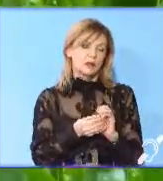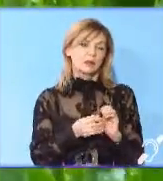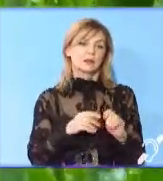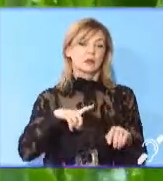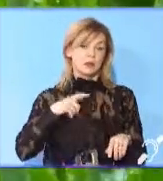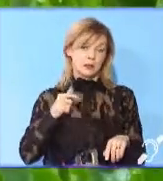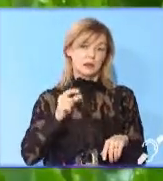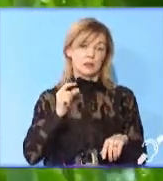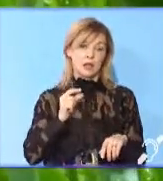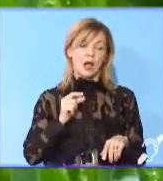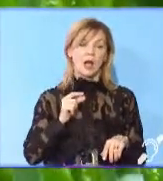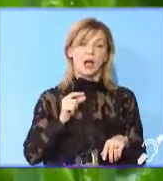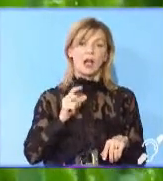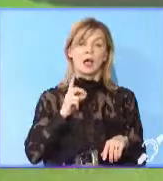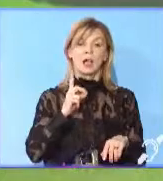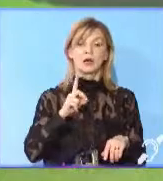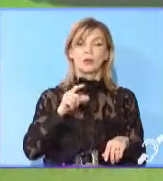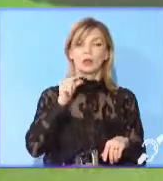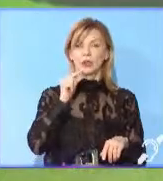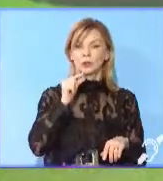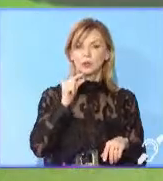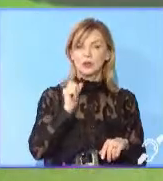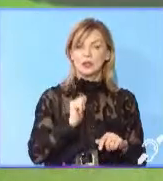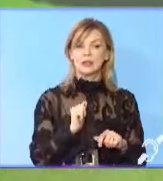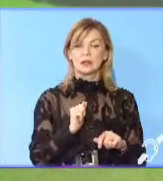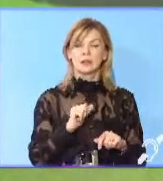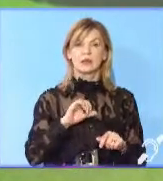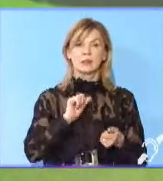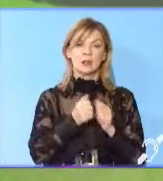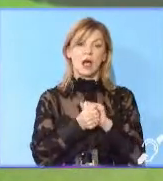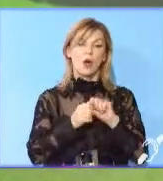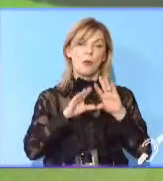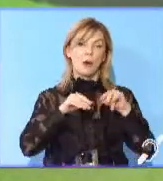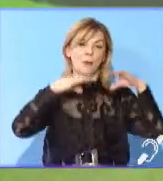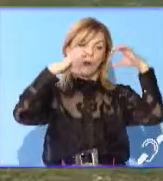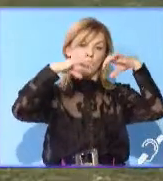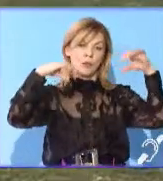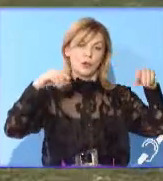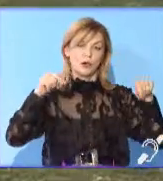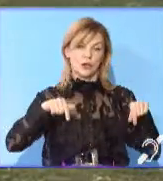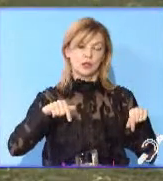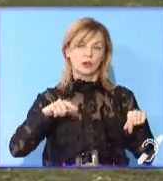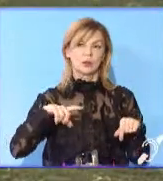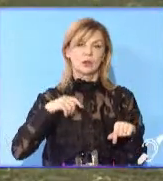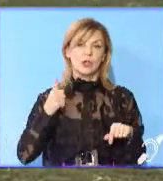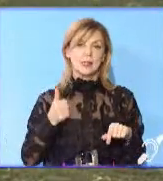Sunt precipitații, dar acestea sunt sub formă lichidă și atunci există